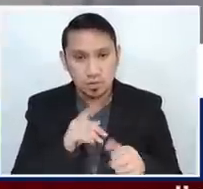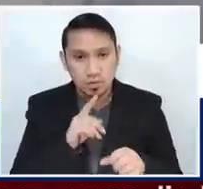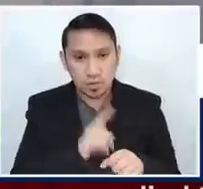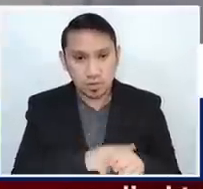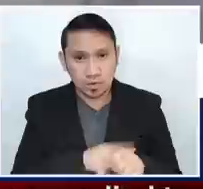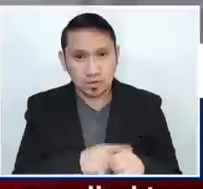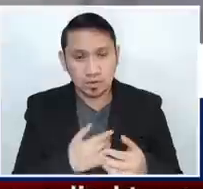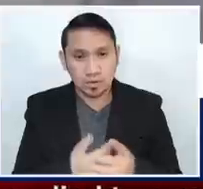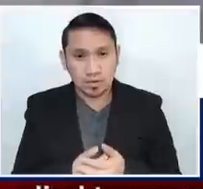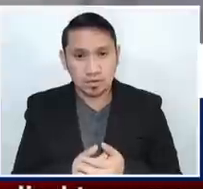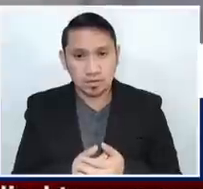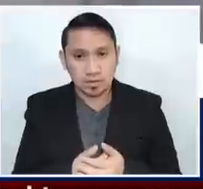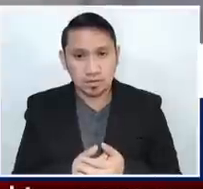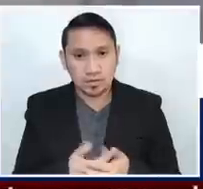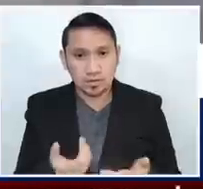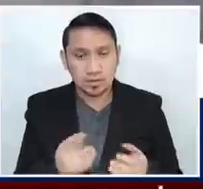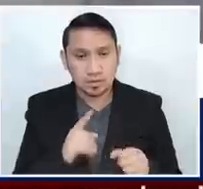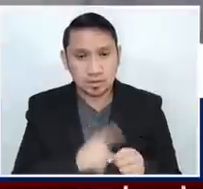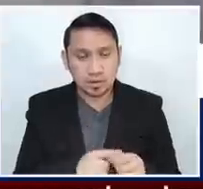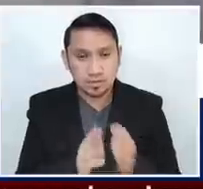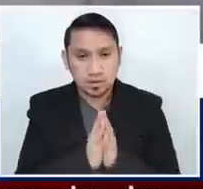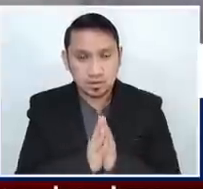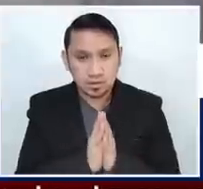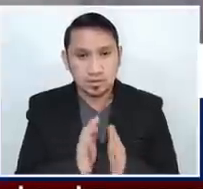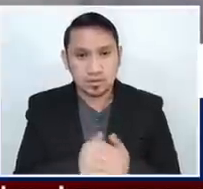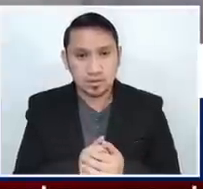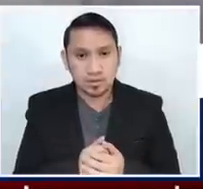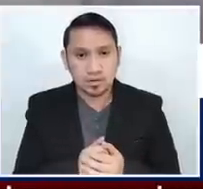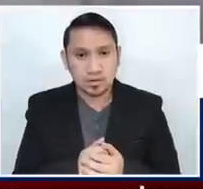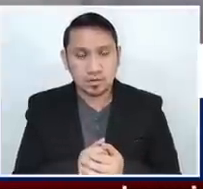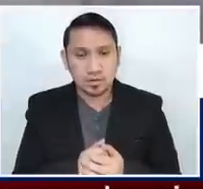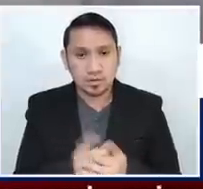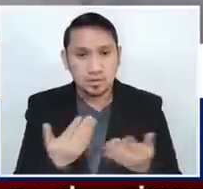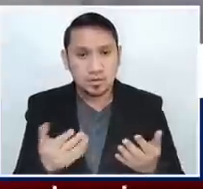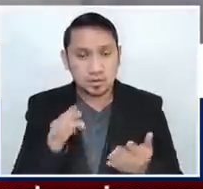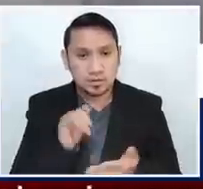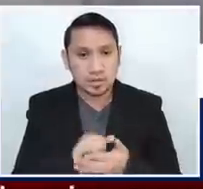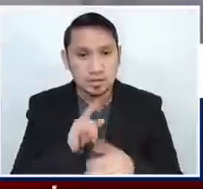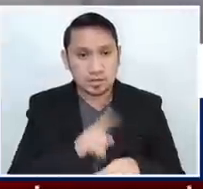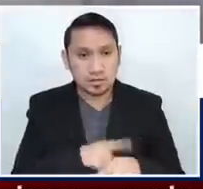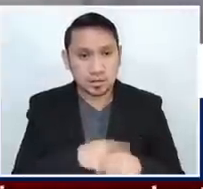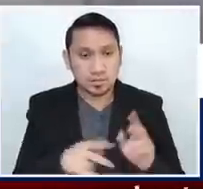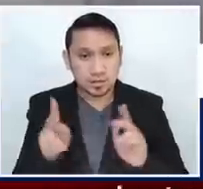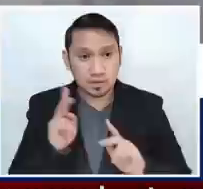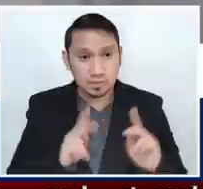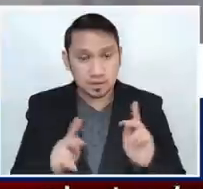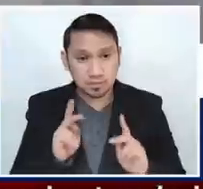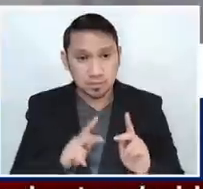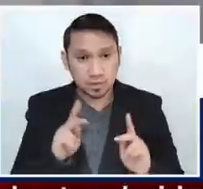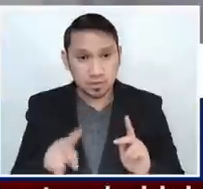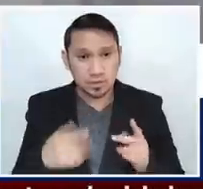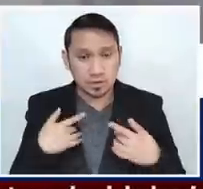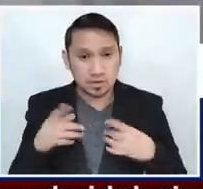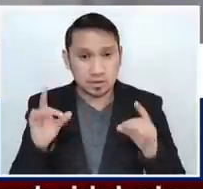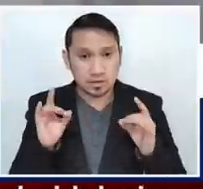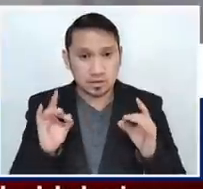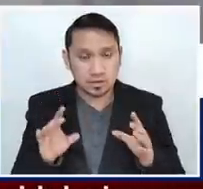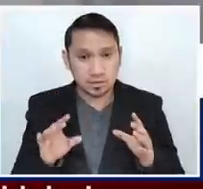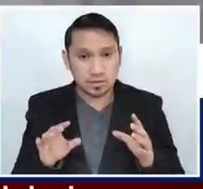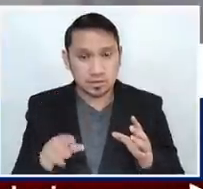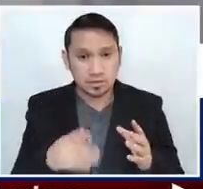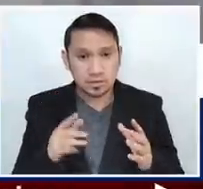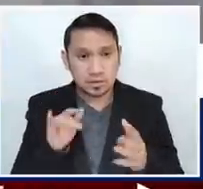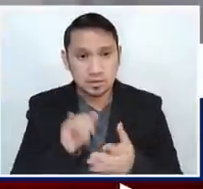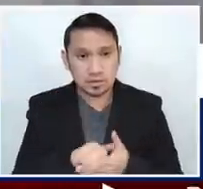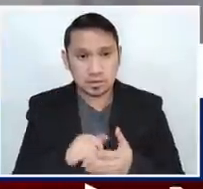is spent in praying. That time na namimiligro ang buong bayan, magmamadyong ka, ano ba naman? Sobra